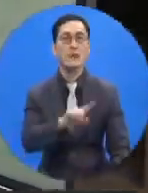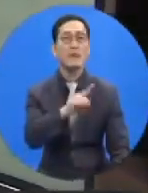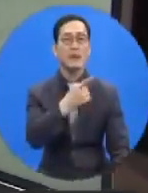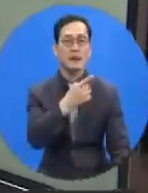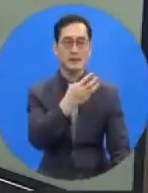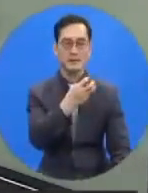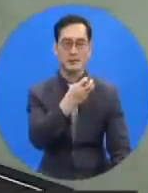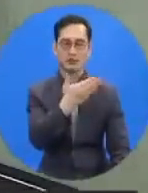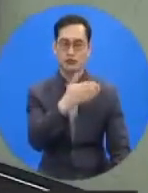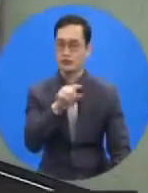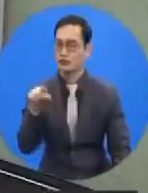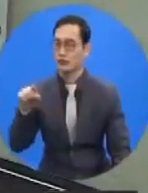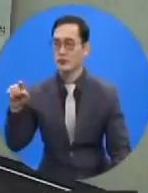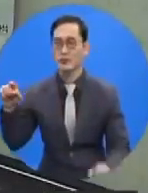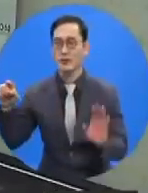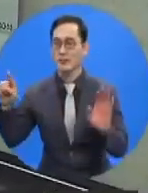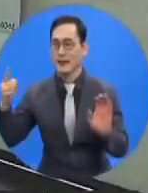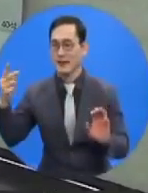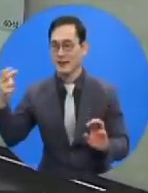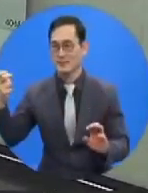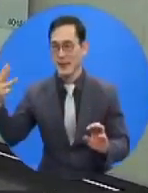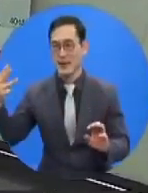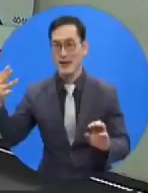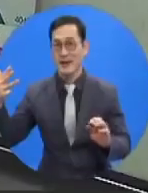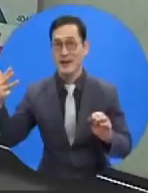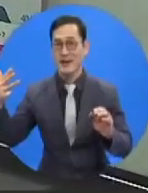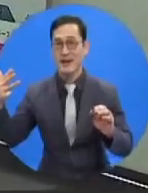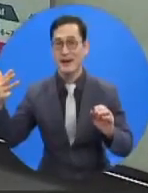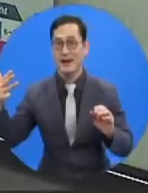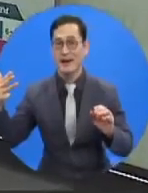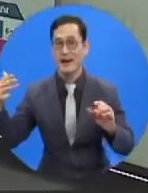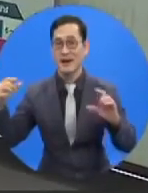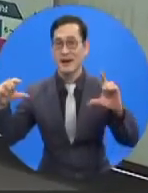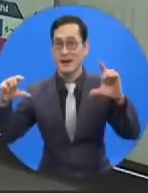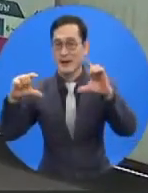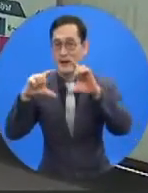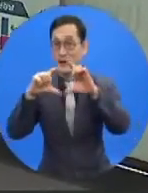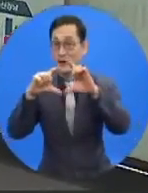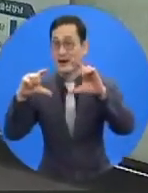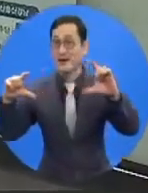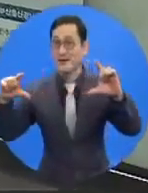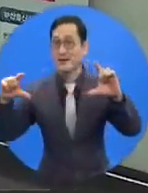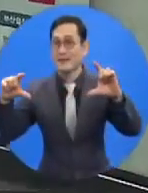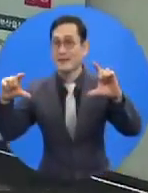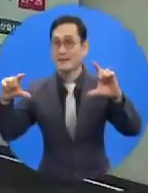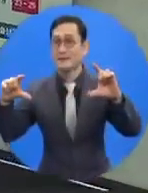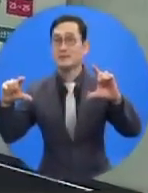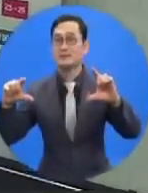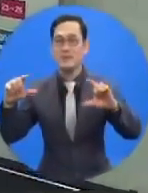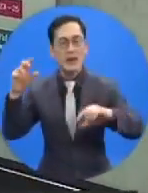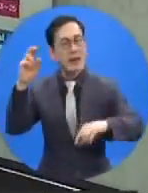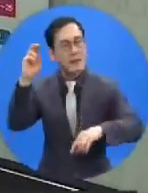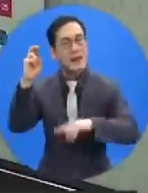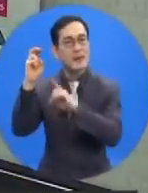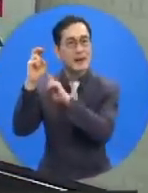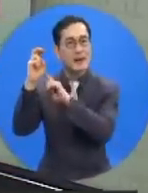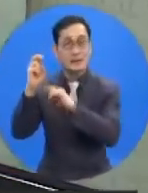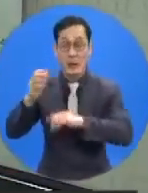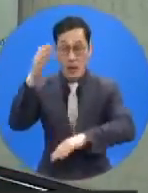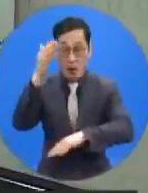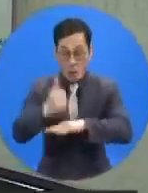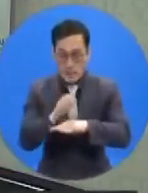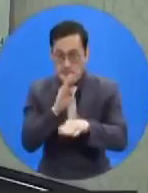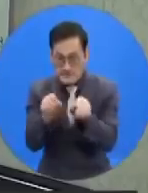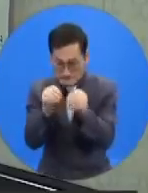139석 대 128석이다. 양당에서는 예측을 했다라는 얘기입니다. 예측은 예측일 뿐이지만 과연 결과는 어떻게